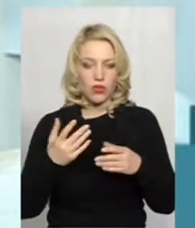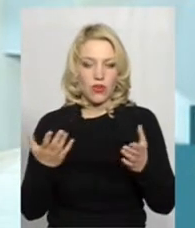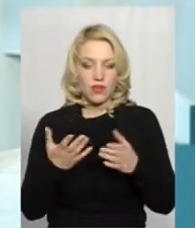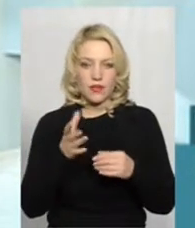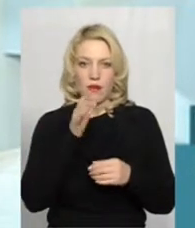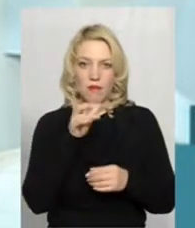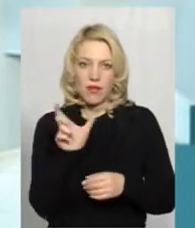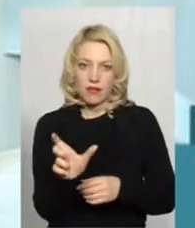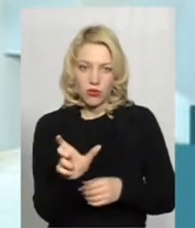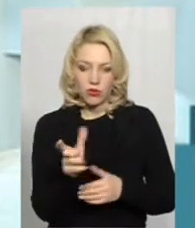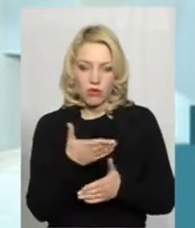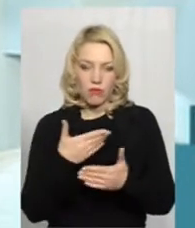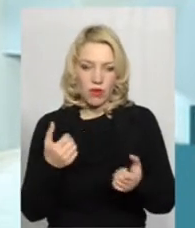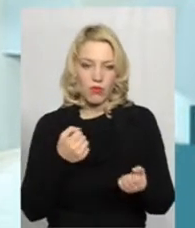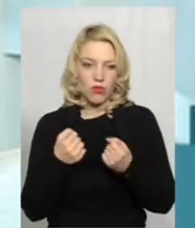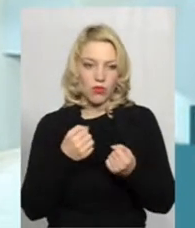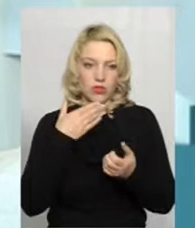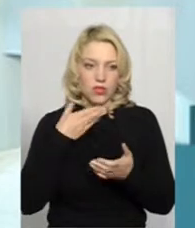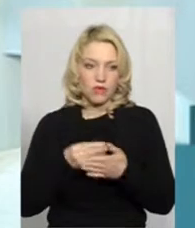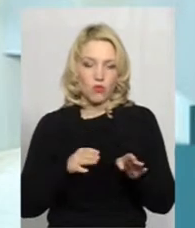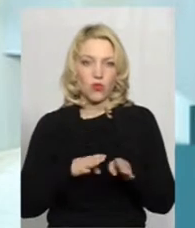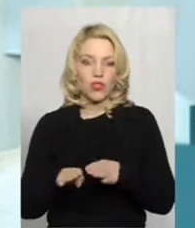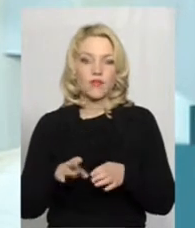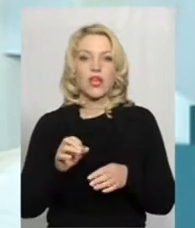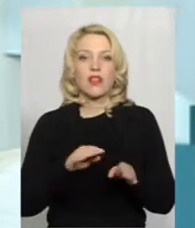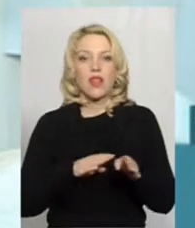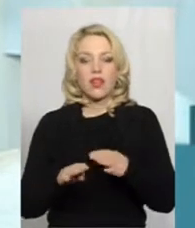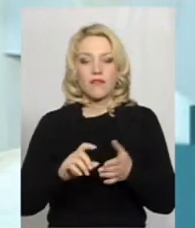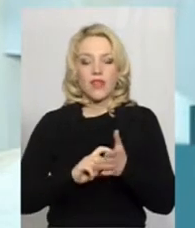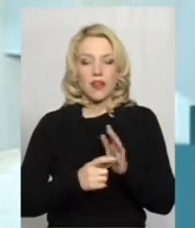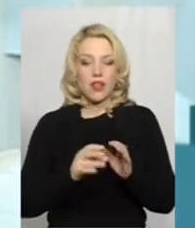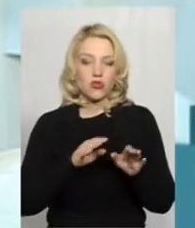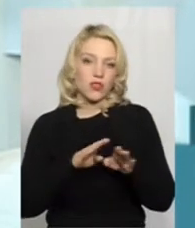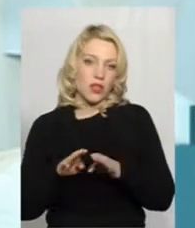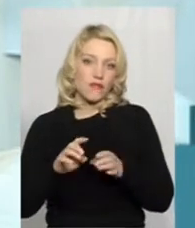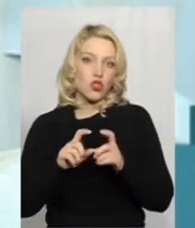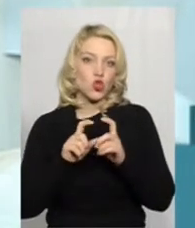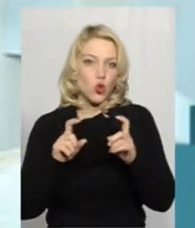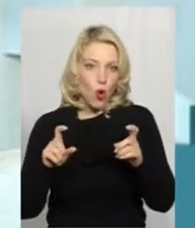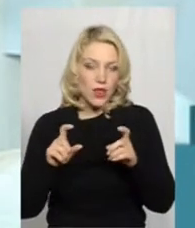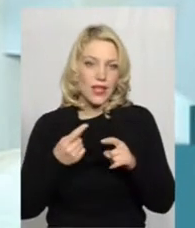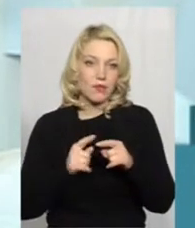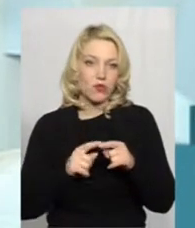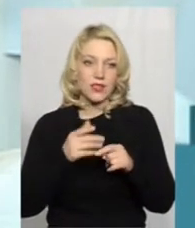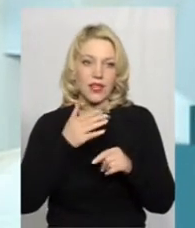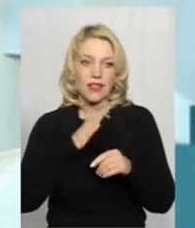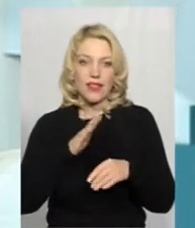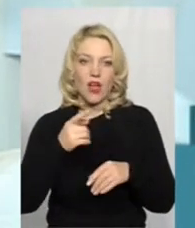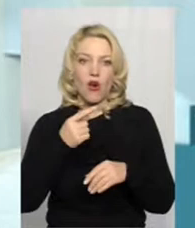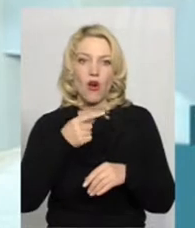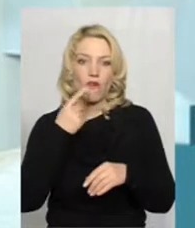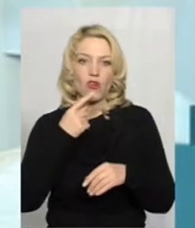ми боролись на своєму рівні, на рівні класу, на рівні школи, і про це не говорили